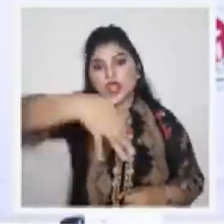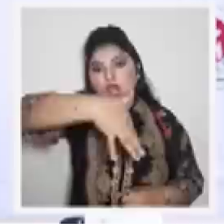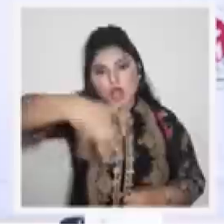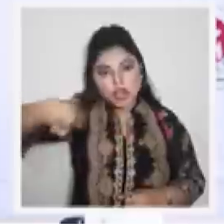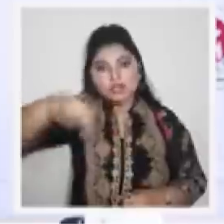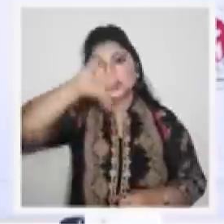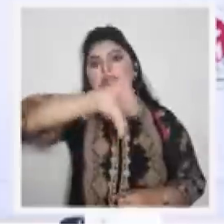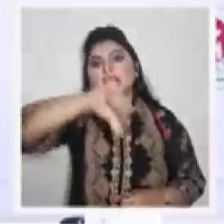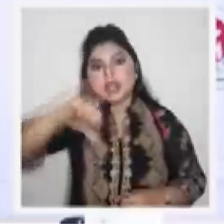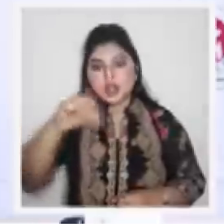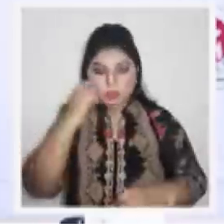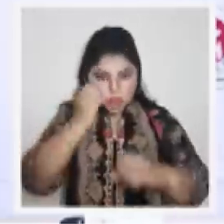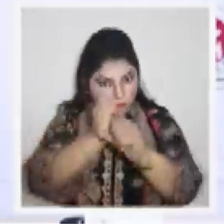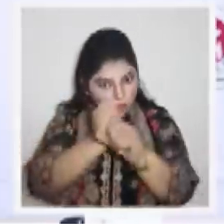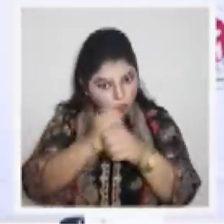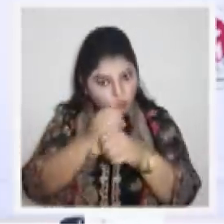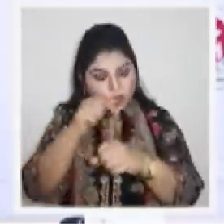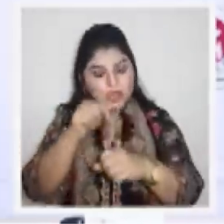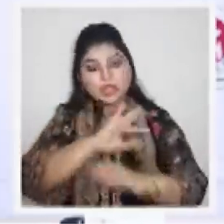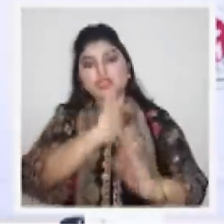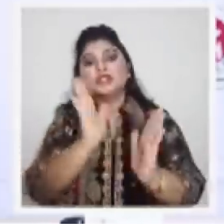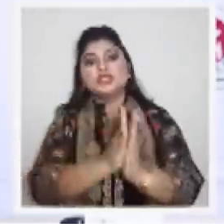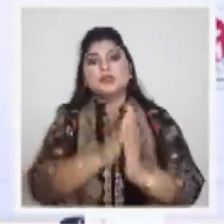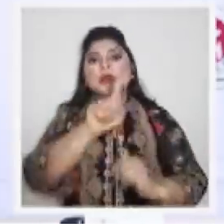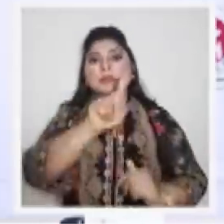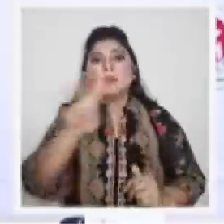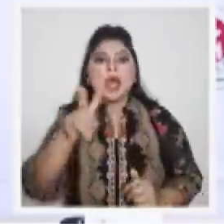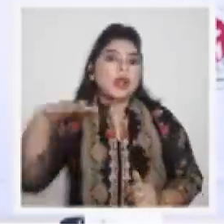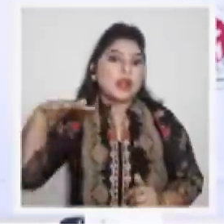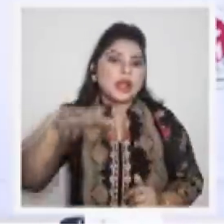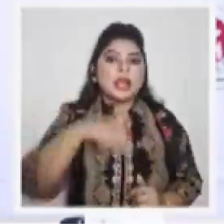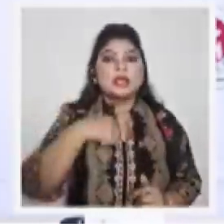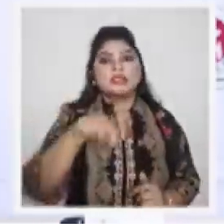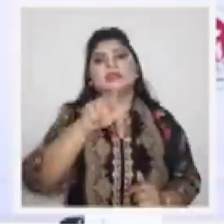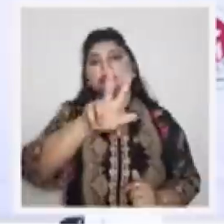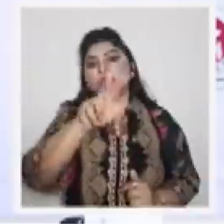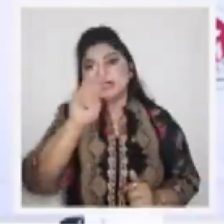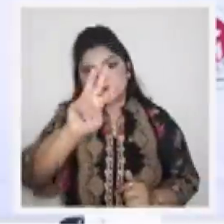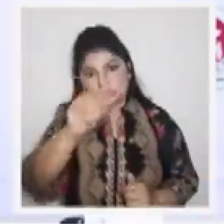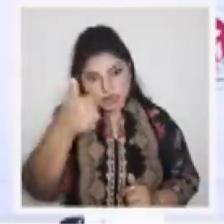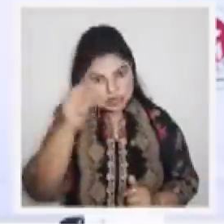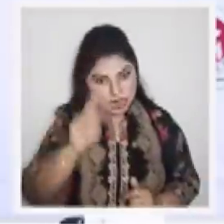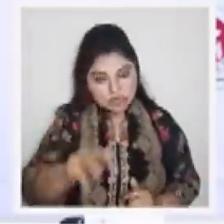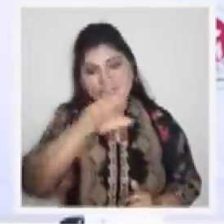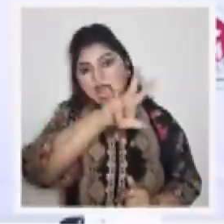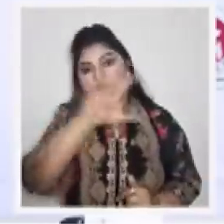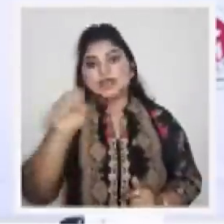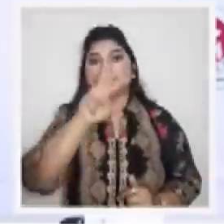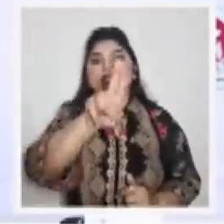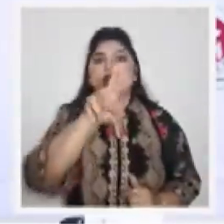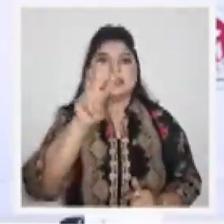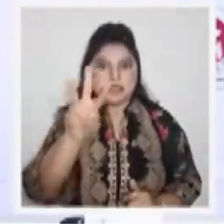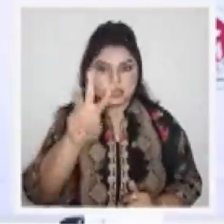এবং 24 ঘন্টায় পরীক্ষা হয়েছে 12,699টি নমুনা। এ পর্যন্ত নমুনা পরীক্ষা হয়েছে